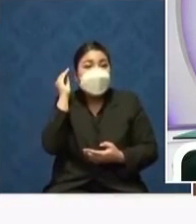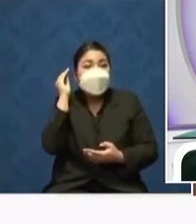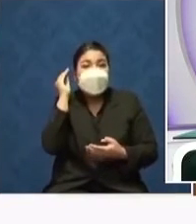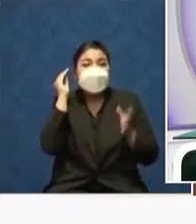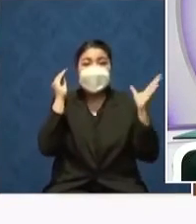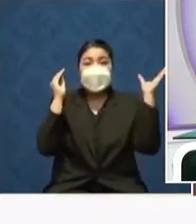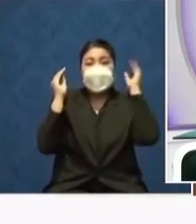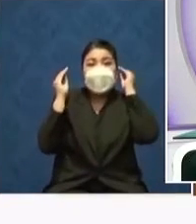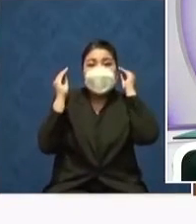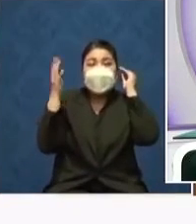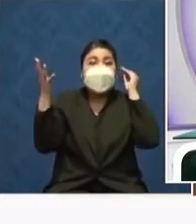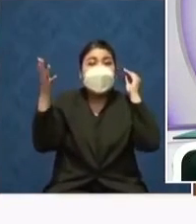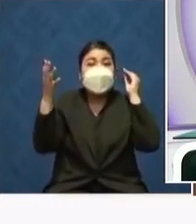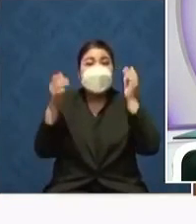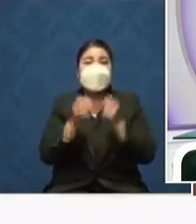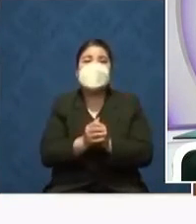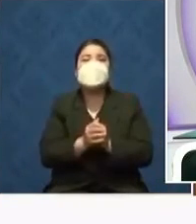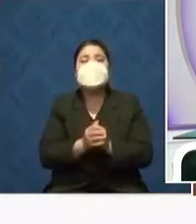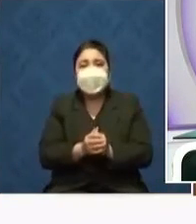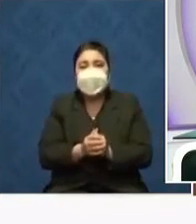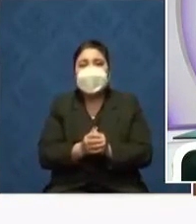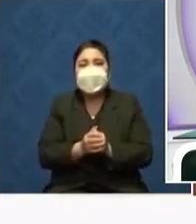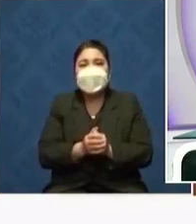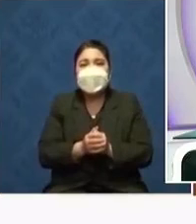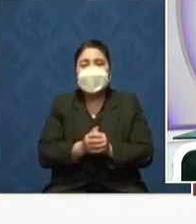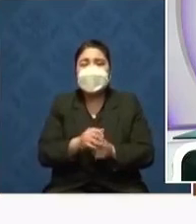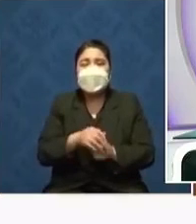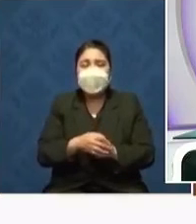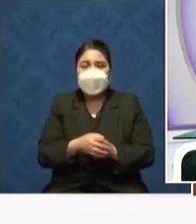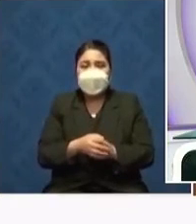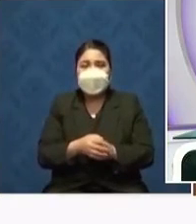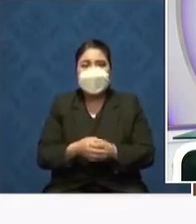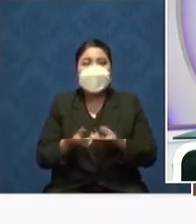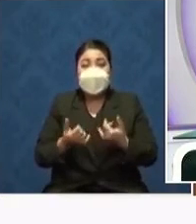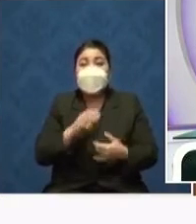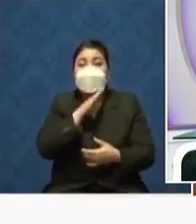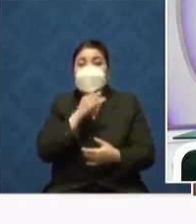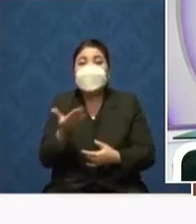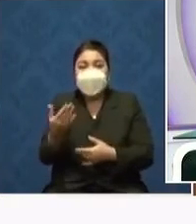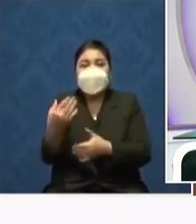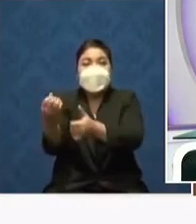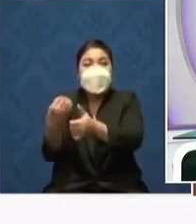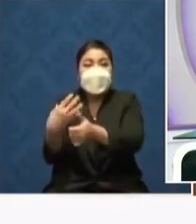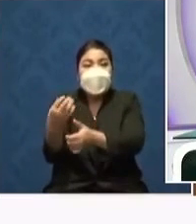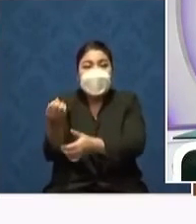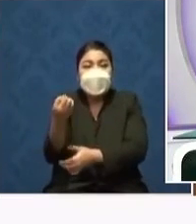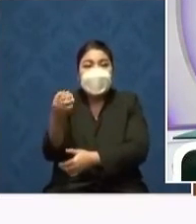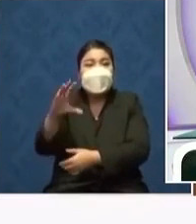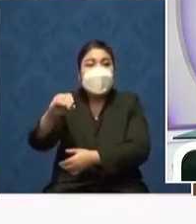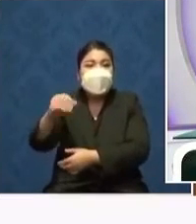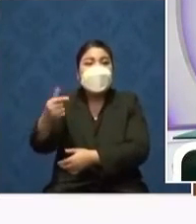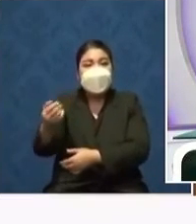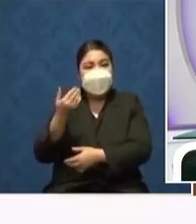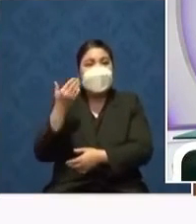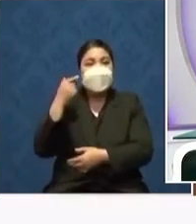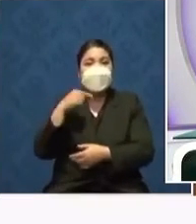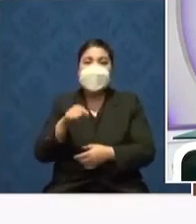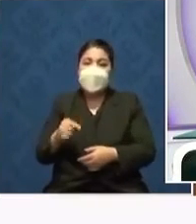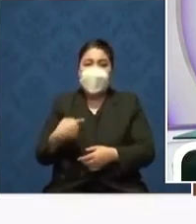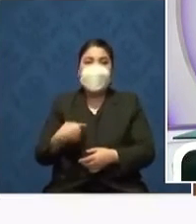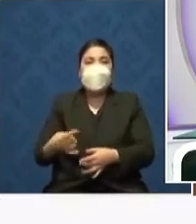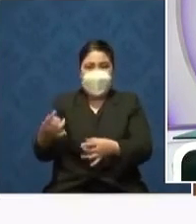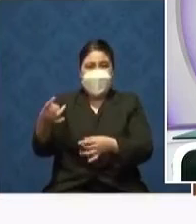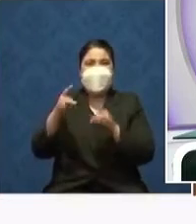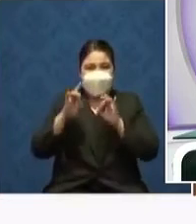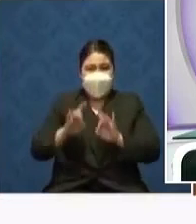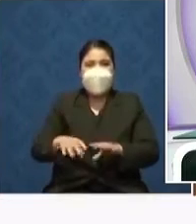ยู่ฝั่งนู้นไปไกลๆนู่นนะฮ ะ โอ้โหนี่คำว่าคือย้อนเกล็ดอ ะ เอาคำว่านั่งร้านเอาคำว่าเด็ดหัวส